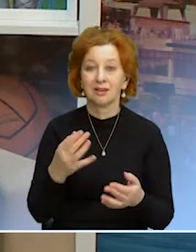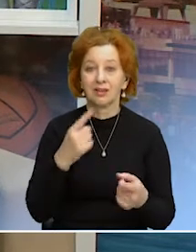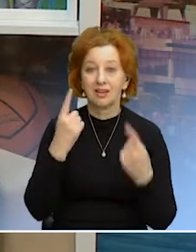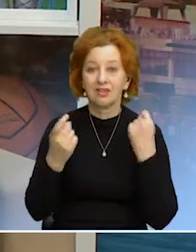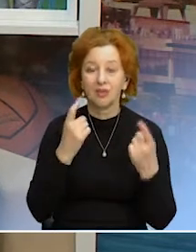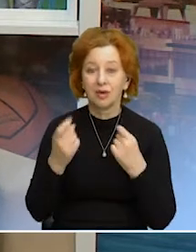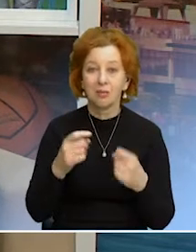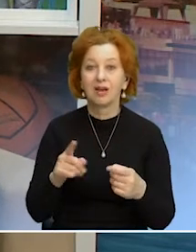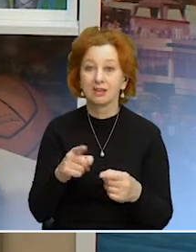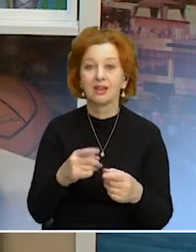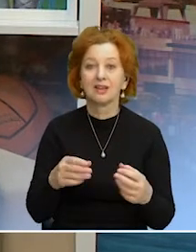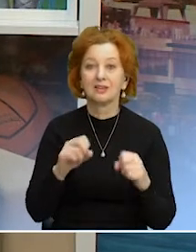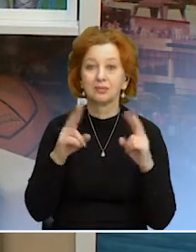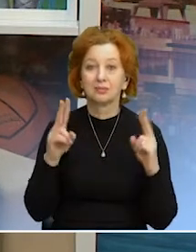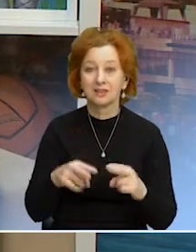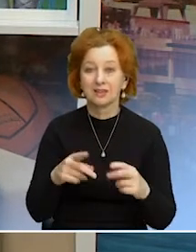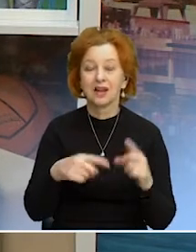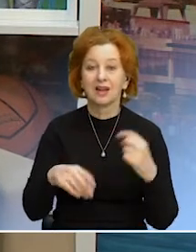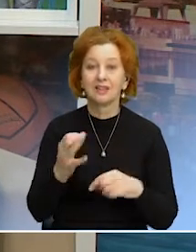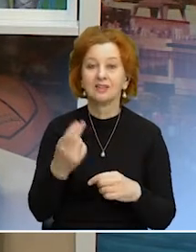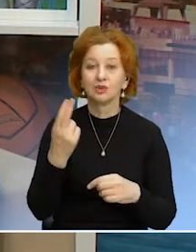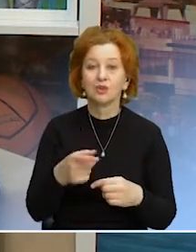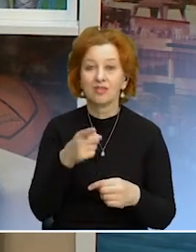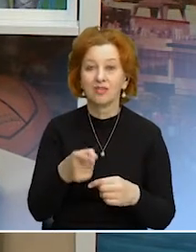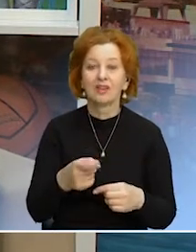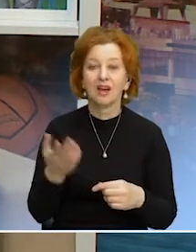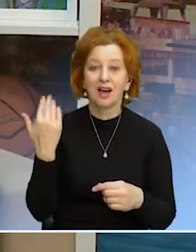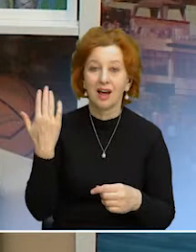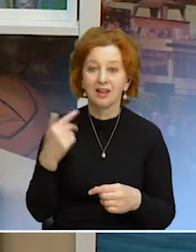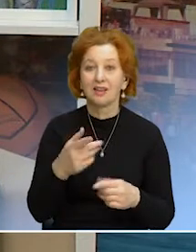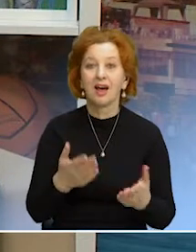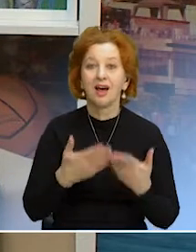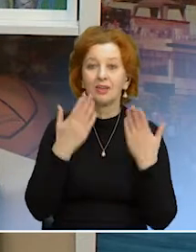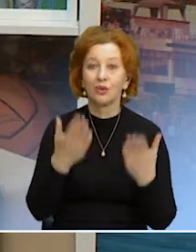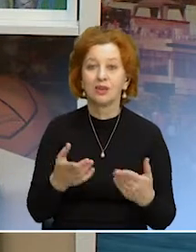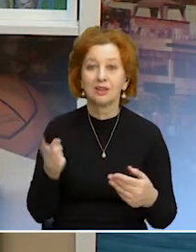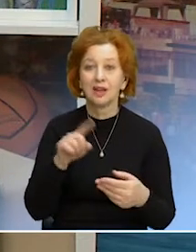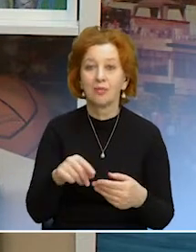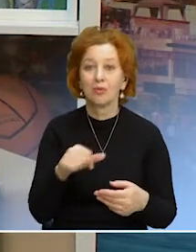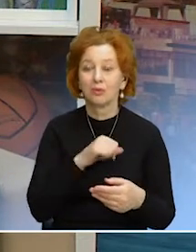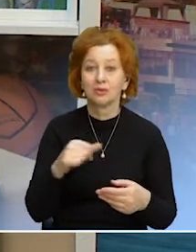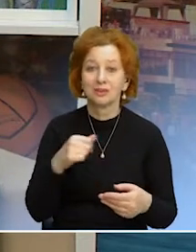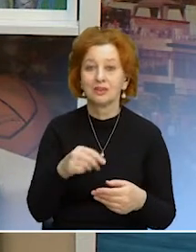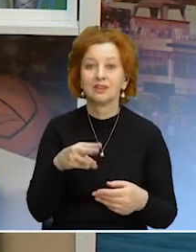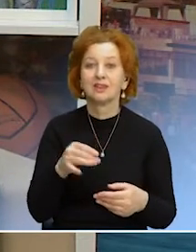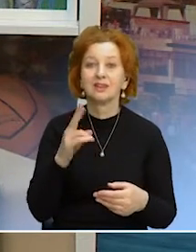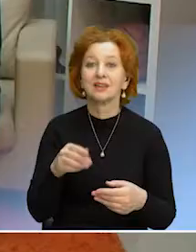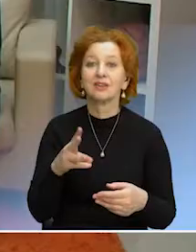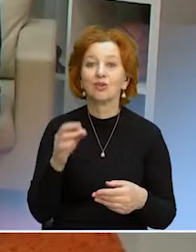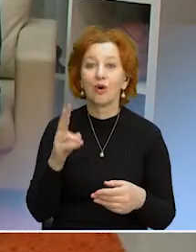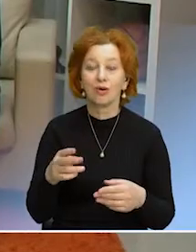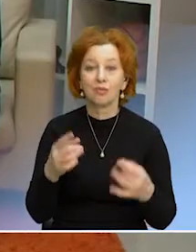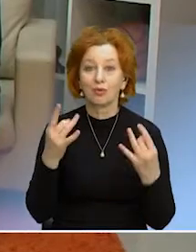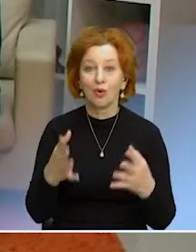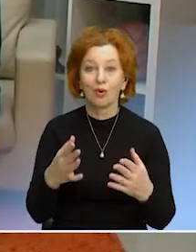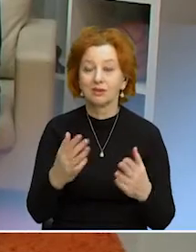получают. То есть у них есть доступы в социальные сети какие-то. Вот вы, допустим, как относитесь к тому же самому ТикТоку, который сейчас у